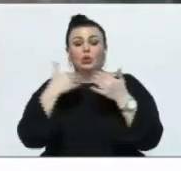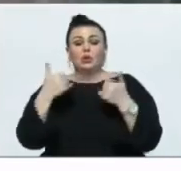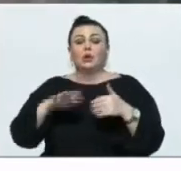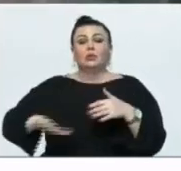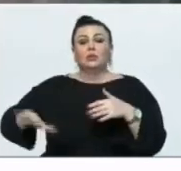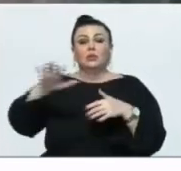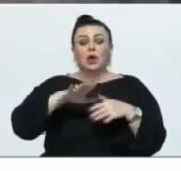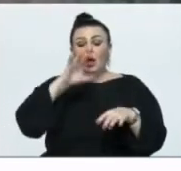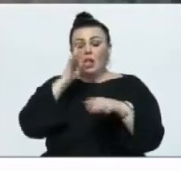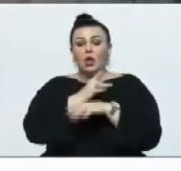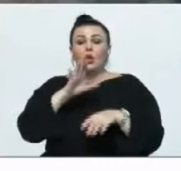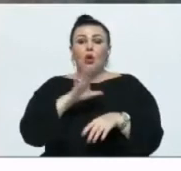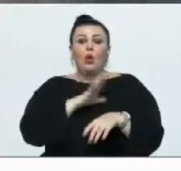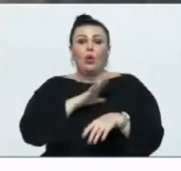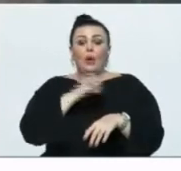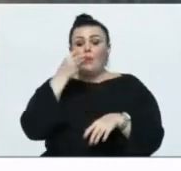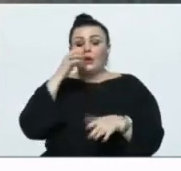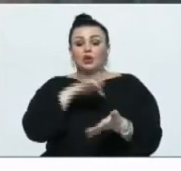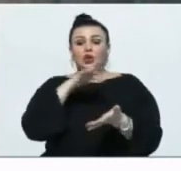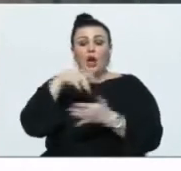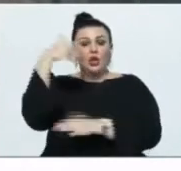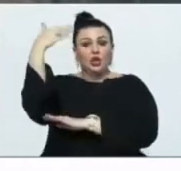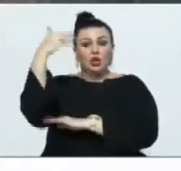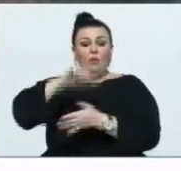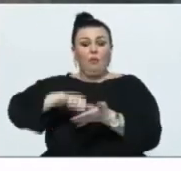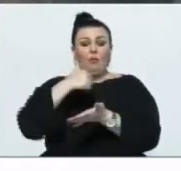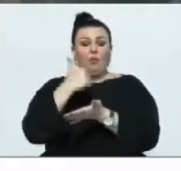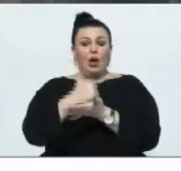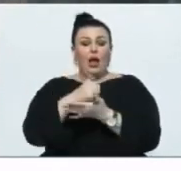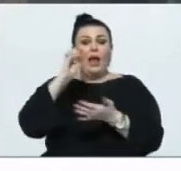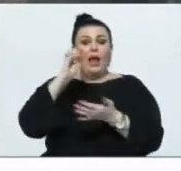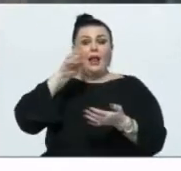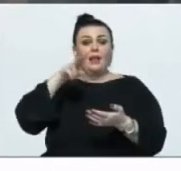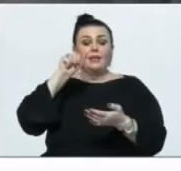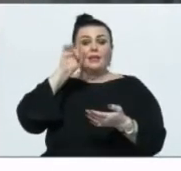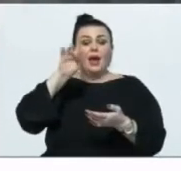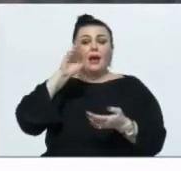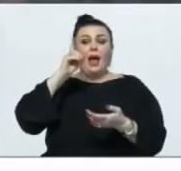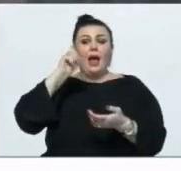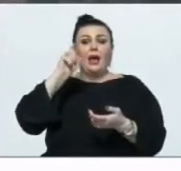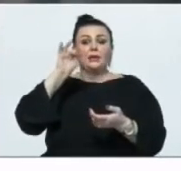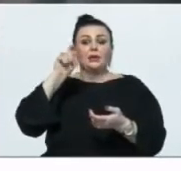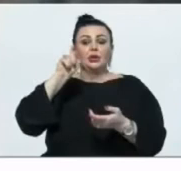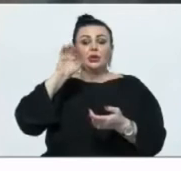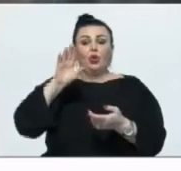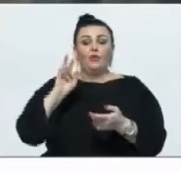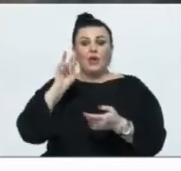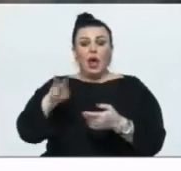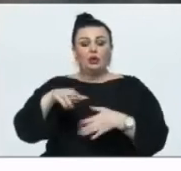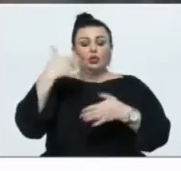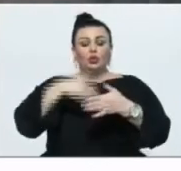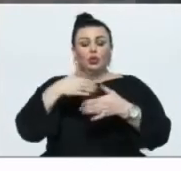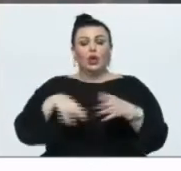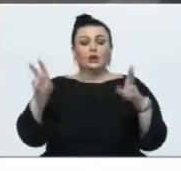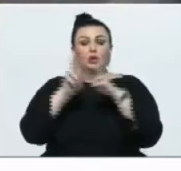yerinə ilk olaraq Bakı Şəhər İcra Hakimiyyətinin başçısı Eldar Əzizov gəldi və o jurnalistlərlə görüşdü. O